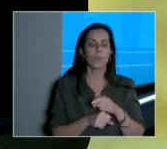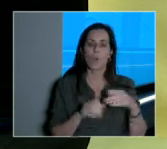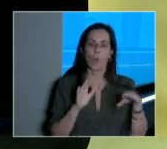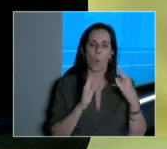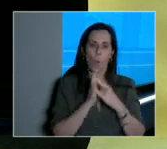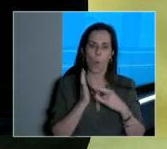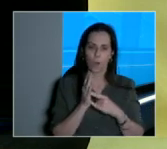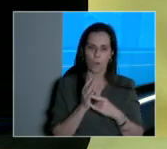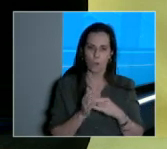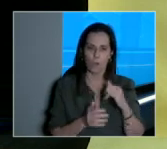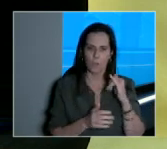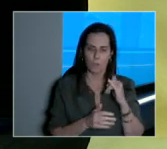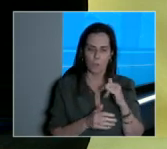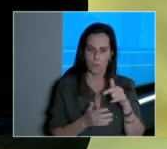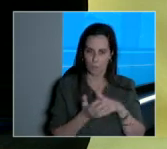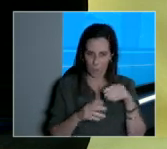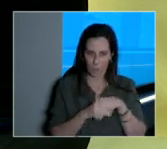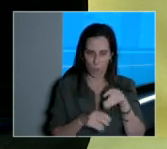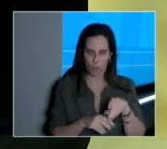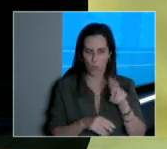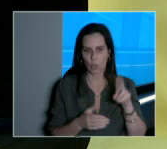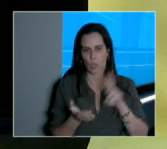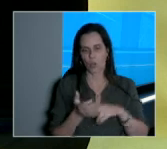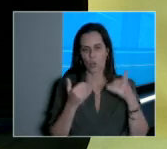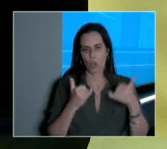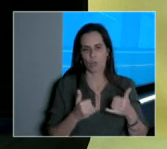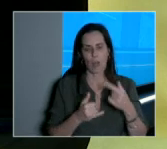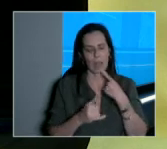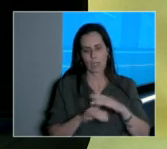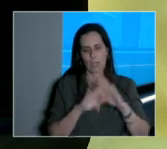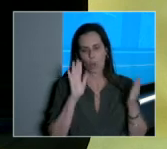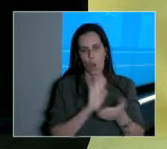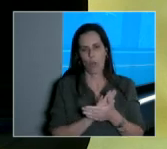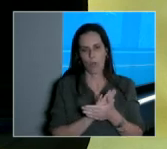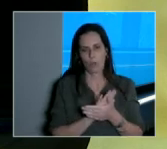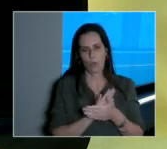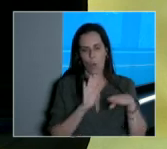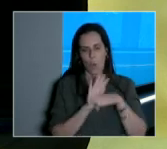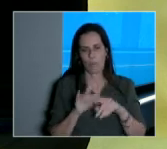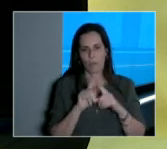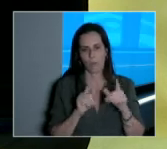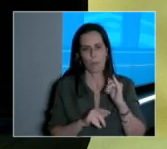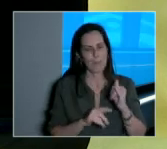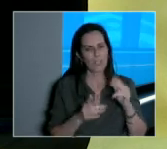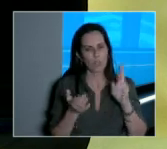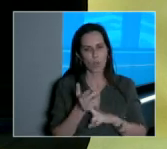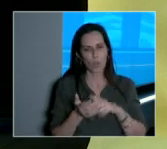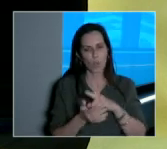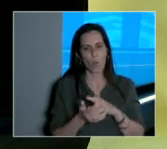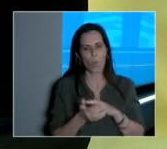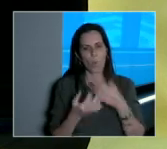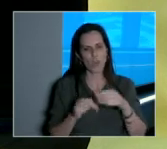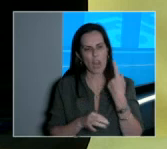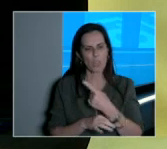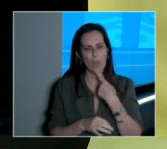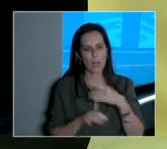הוא חוקה. באיזה, ומתוך זה יש לו את הזכות עכשיו לדון בכל, בחוקים אחרים. באיזו זכות הוא מרשה לעצמו